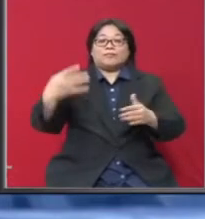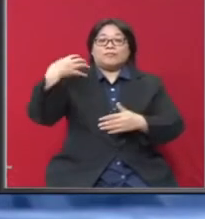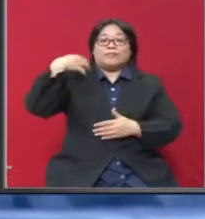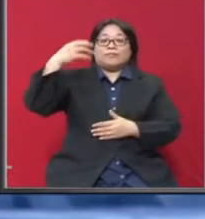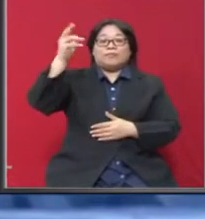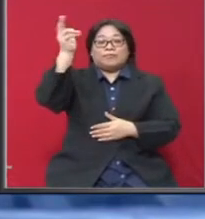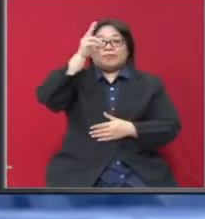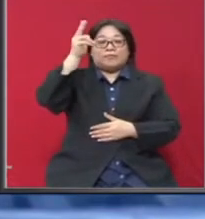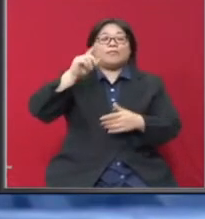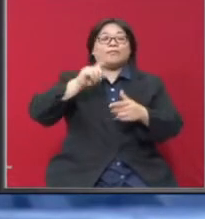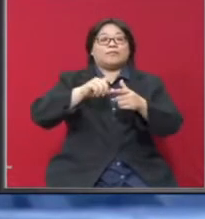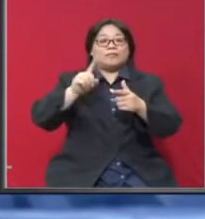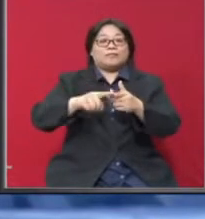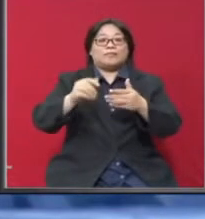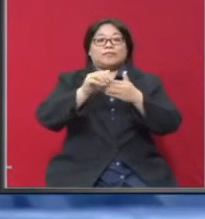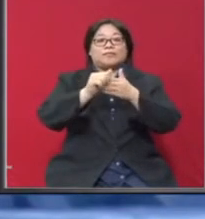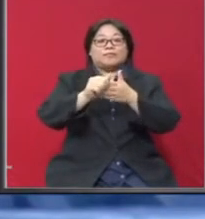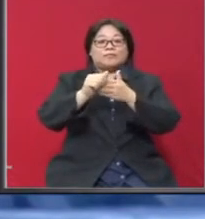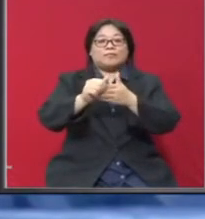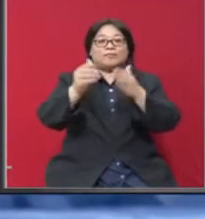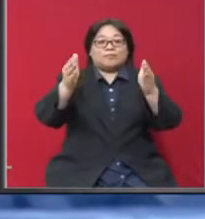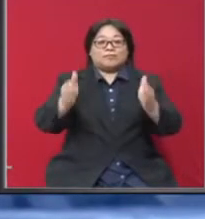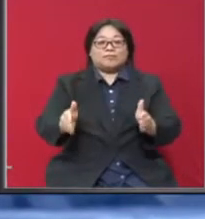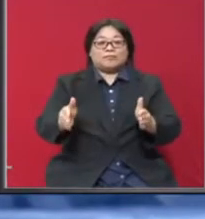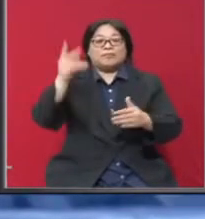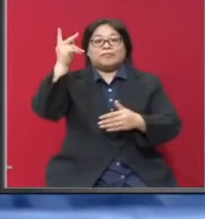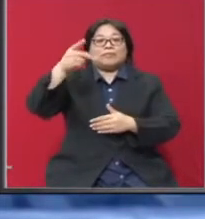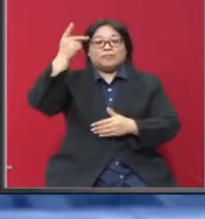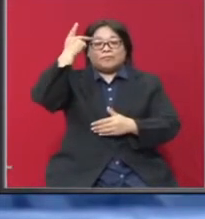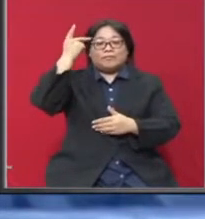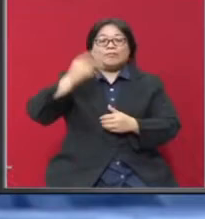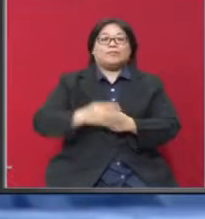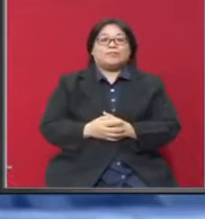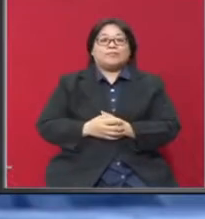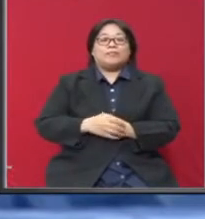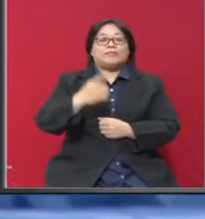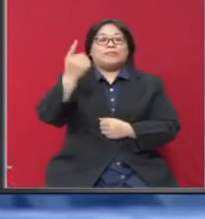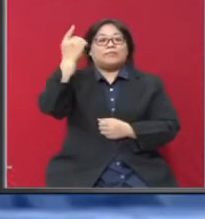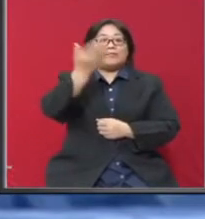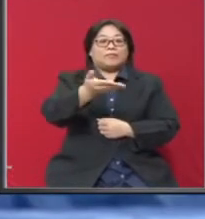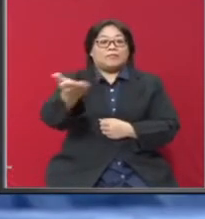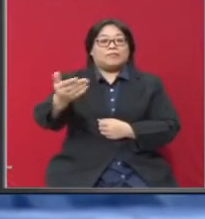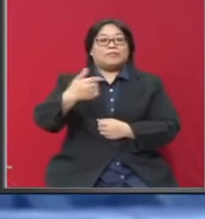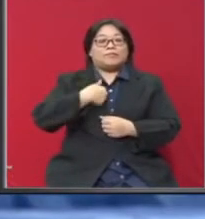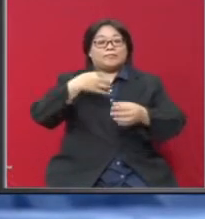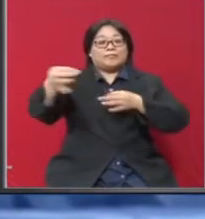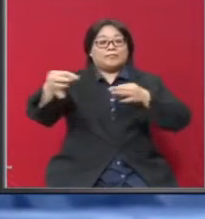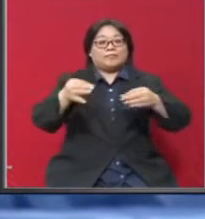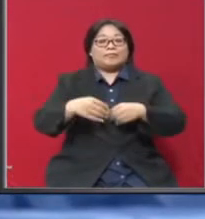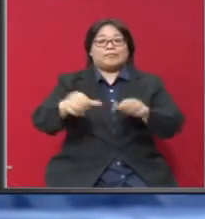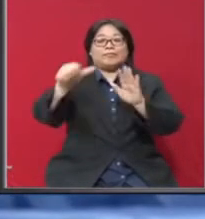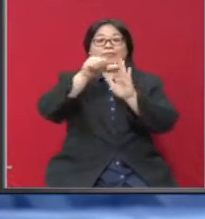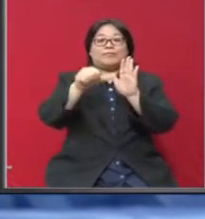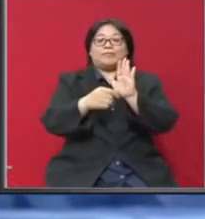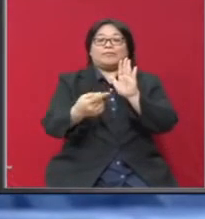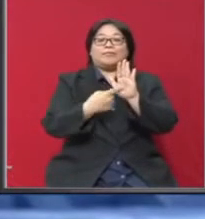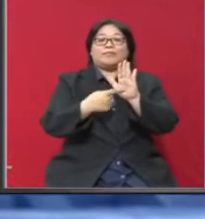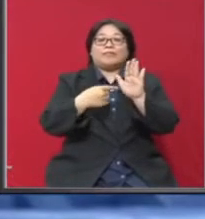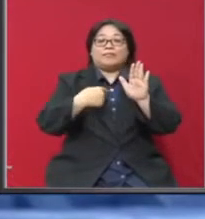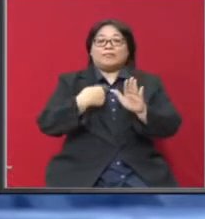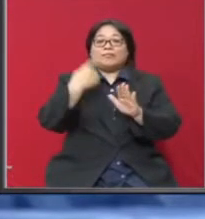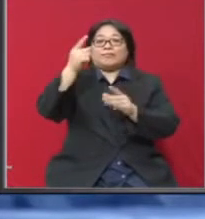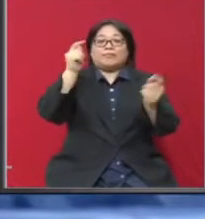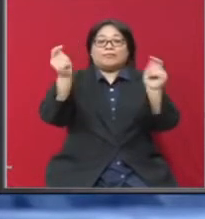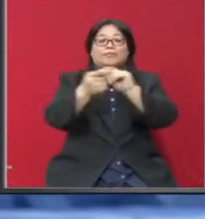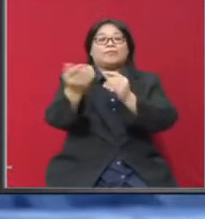pegawai-pegawai kerajaan maupun pimpinan-pimpinan politik 1kg lagi seenak sebut adalah fakta ini juga ada